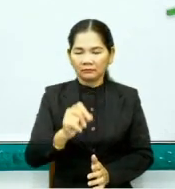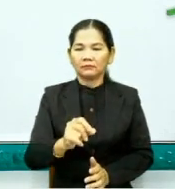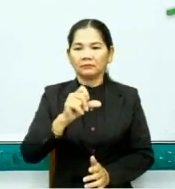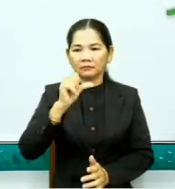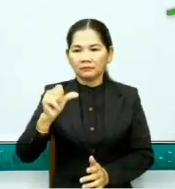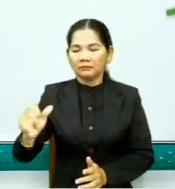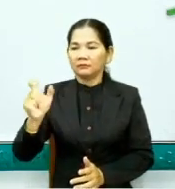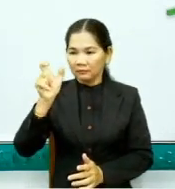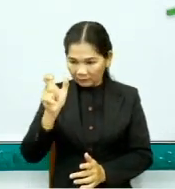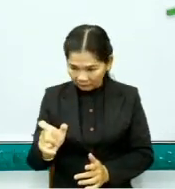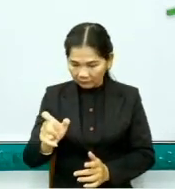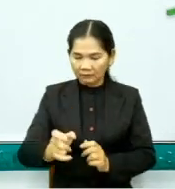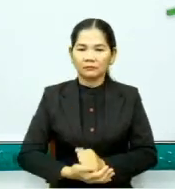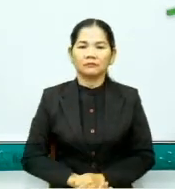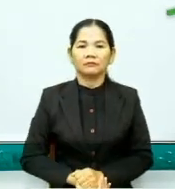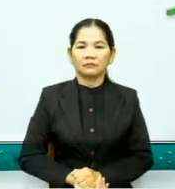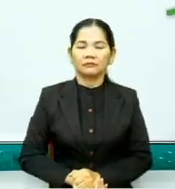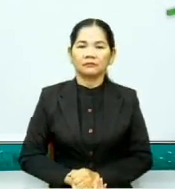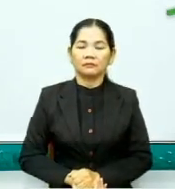nẹ